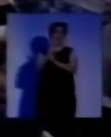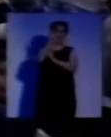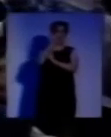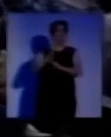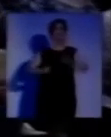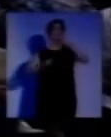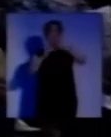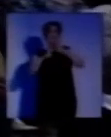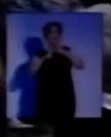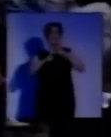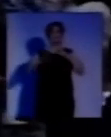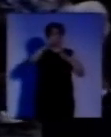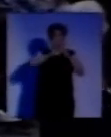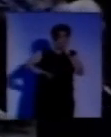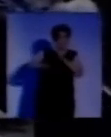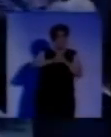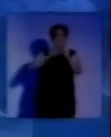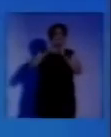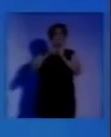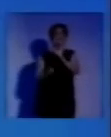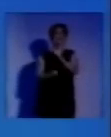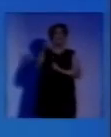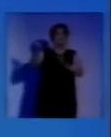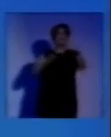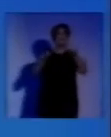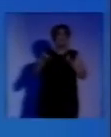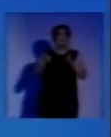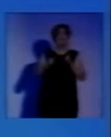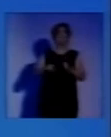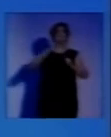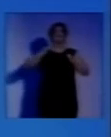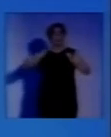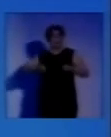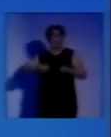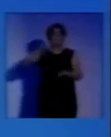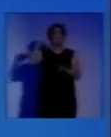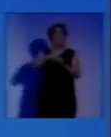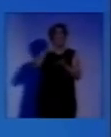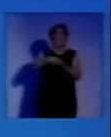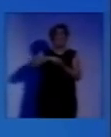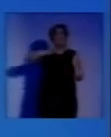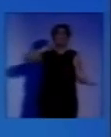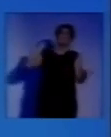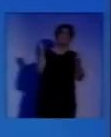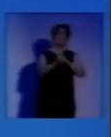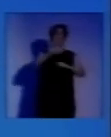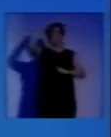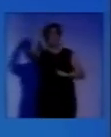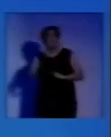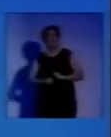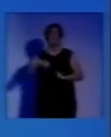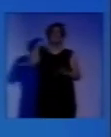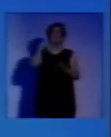Και δεύτερο πεδίο που απαιτείται μια νέα συμφωνία με τους πιστωτές μας, μια τολμηρή φορολογική μεταρρύθμιση που θα μειώσει τους